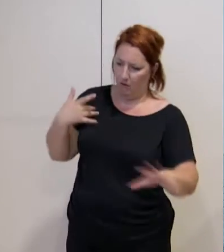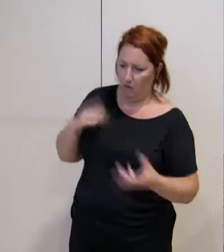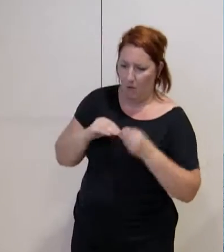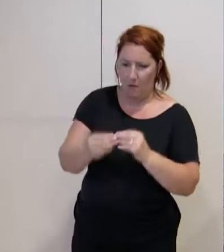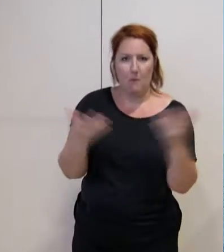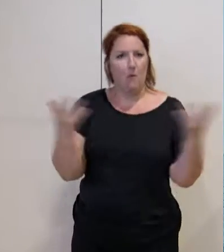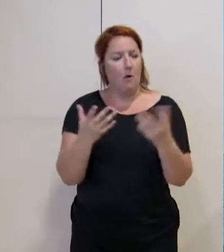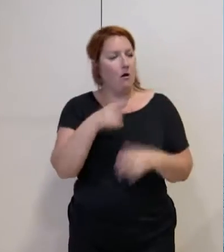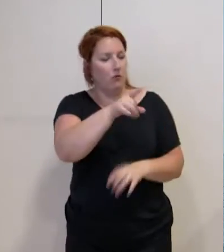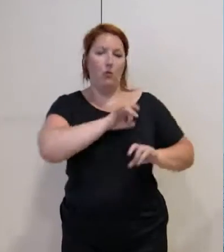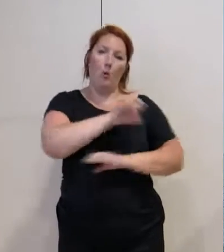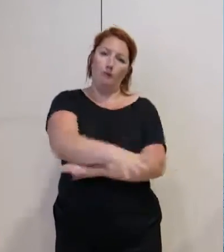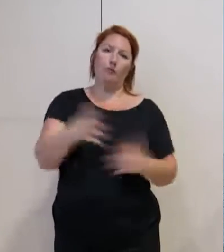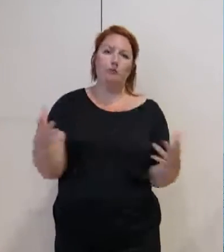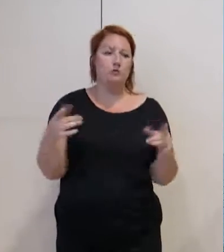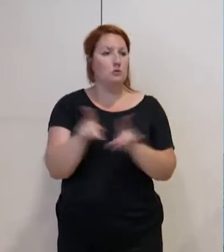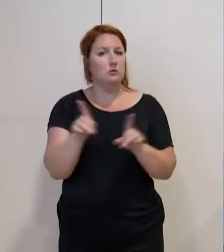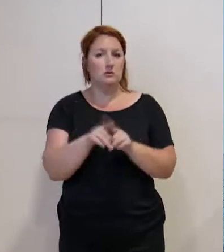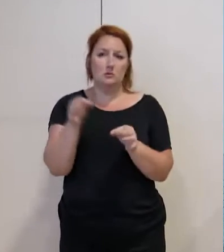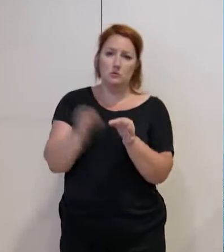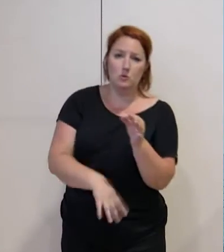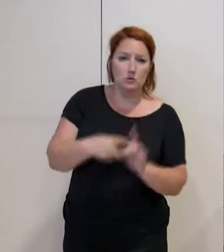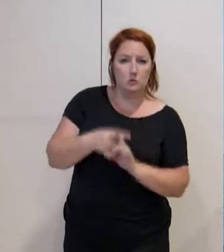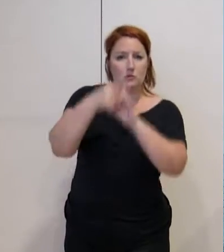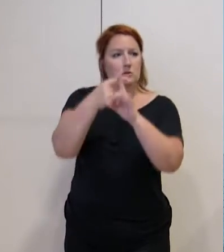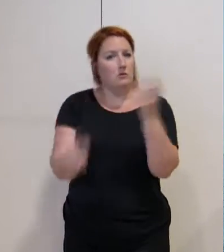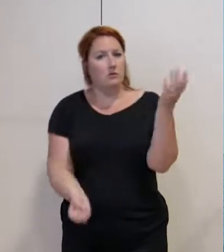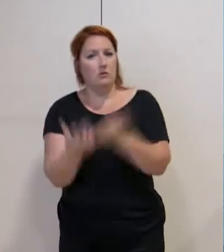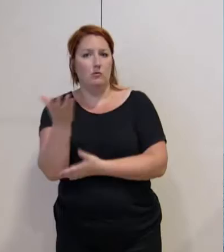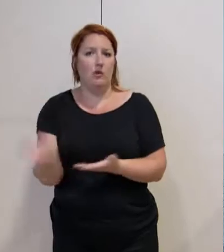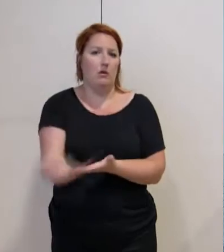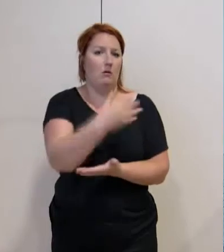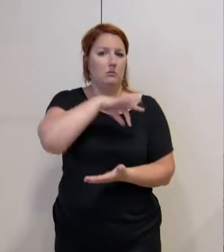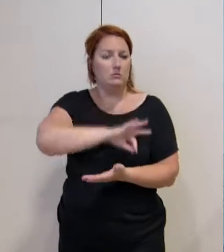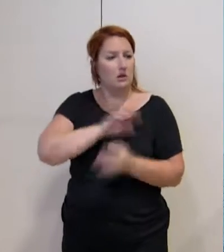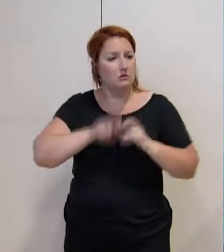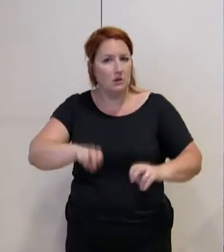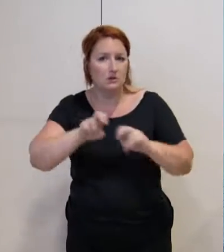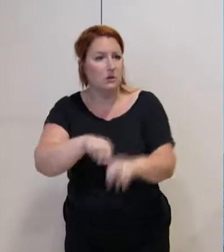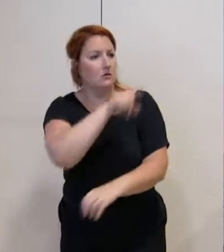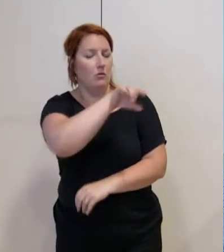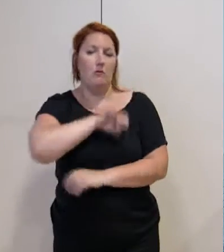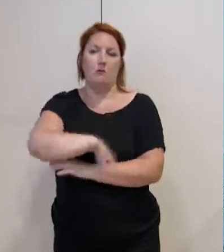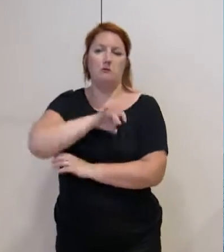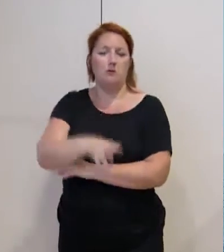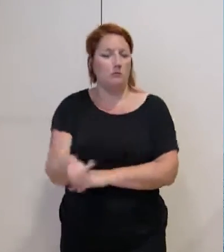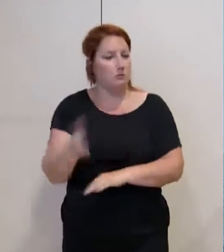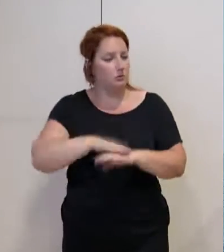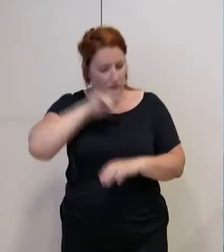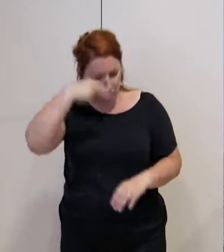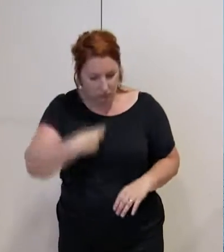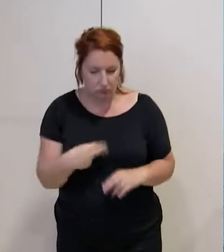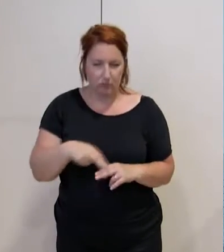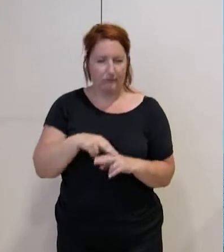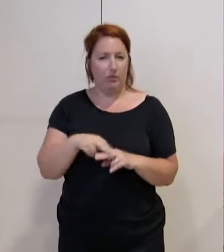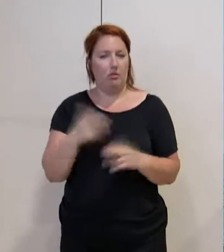renonçant à chercher des solutions positives et de nouvelles recettes. Ceci sans jamais vous remettre en question.